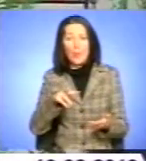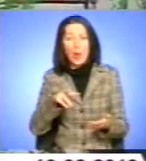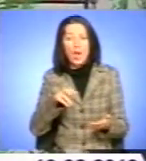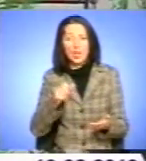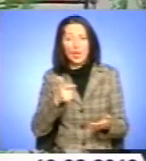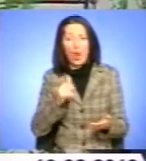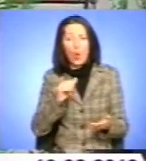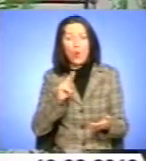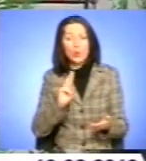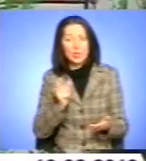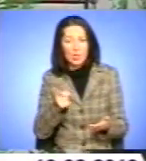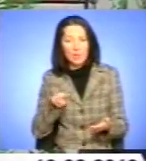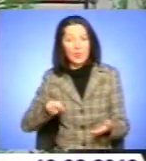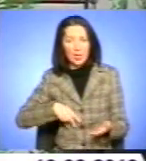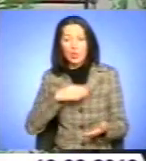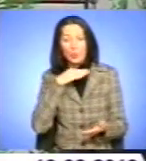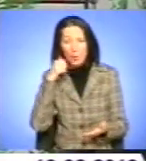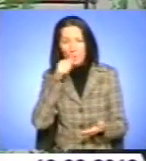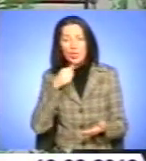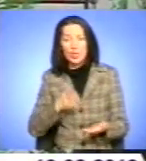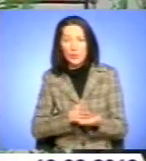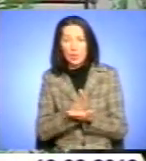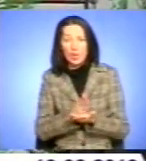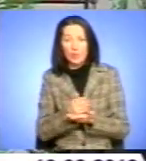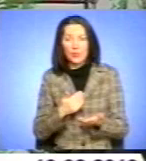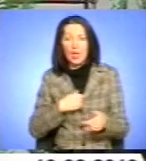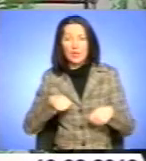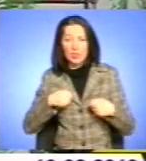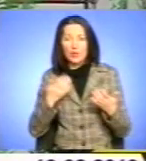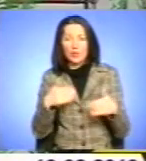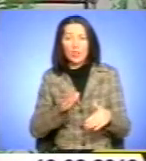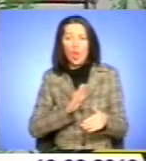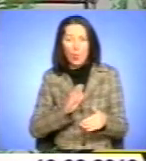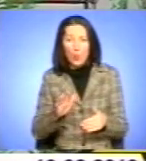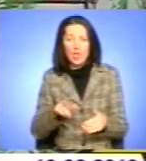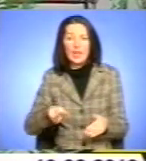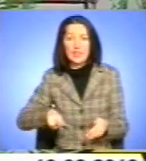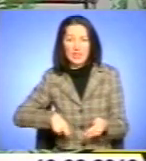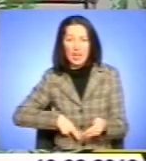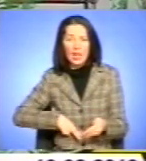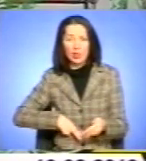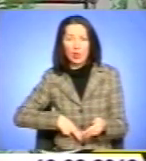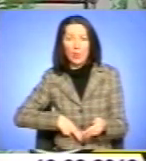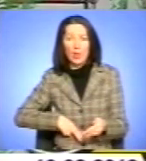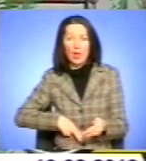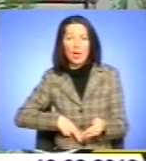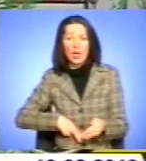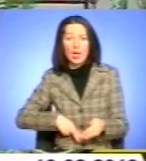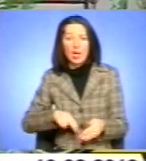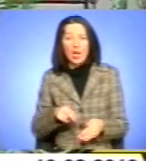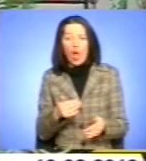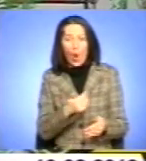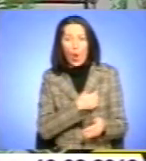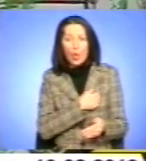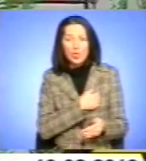дітей. Мені б не хотілося бути, і я стараюся вже бути якимось таким, знаєте, директором, диктатором.